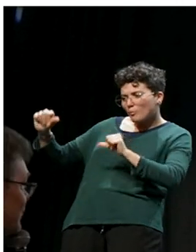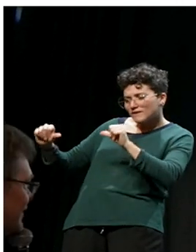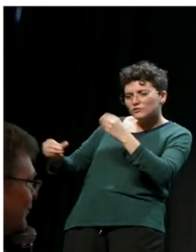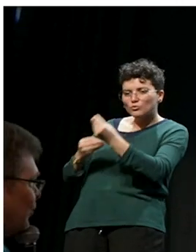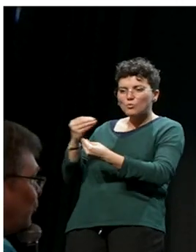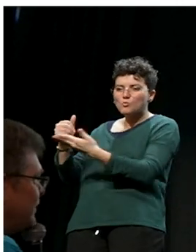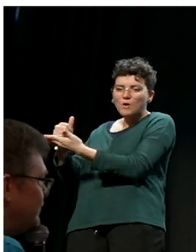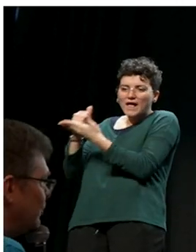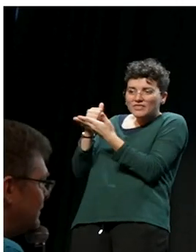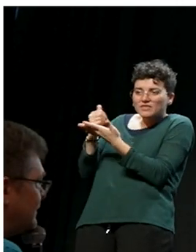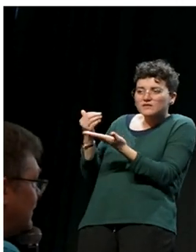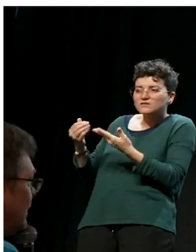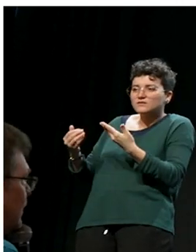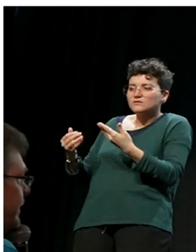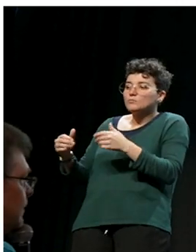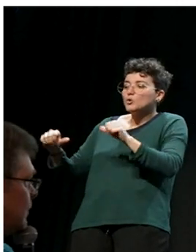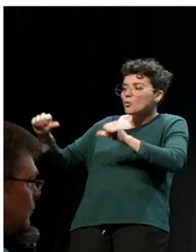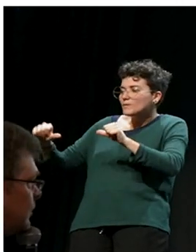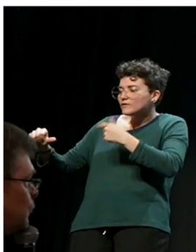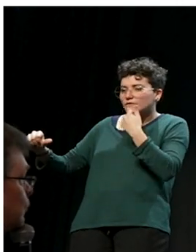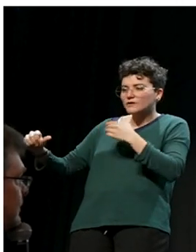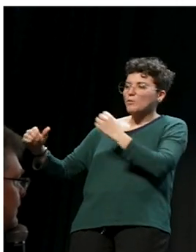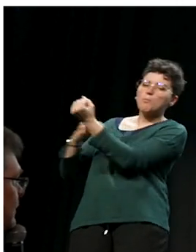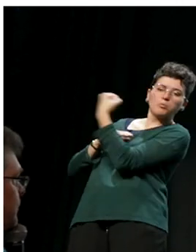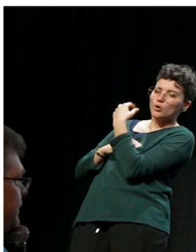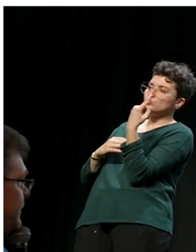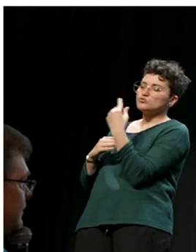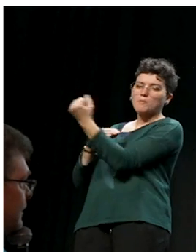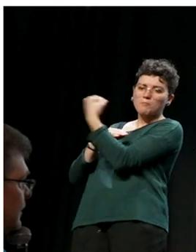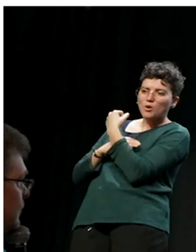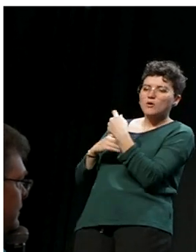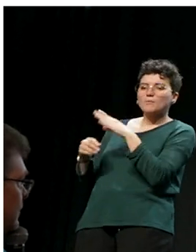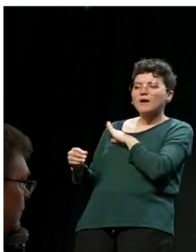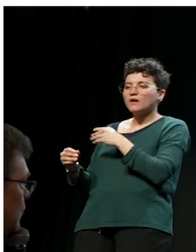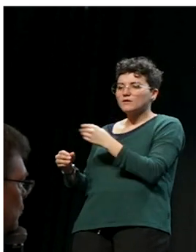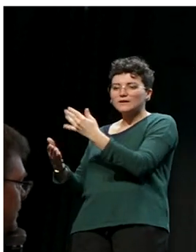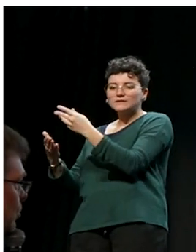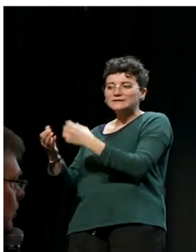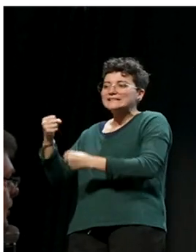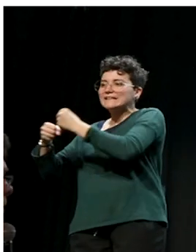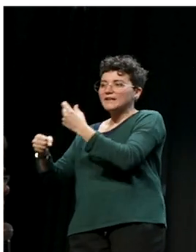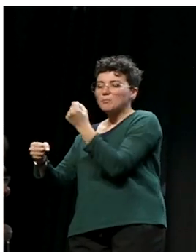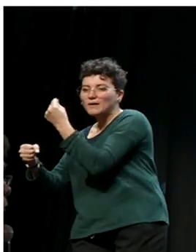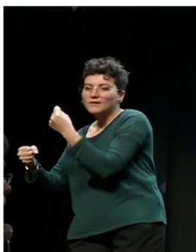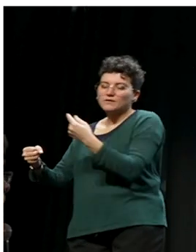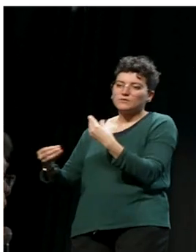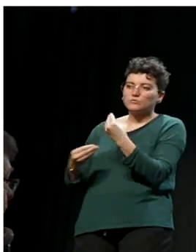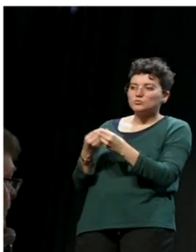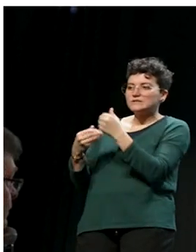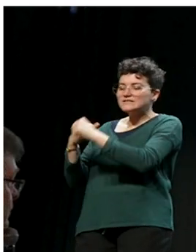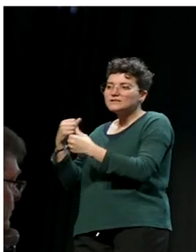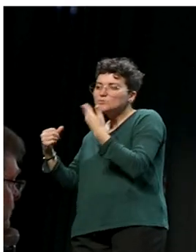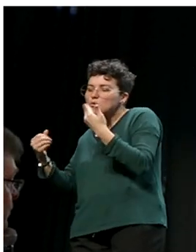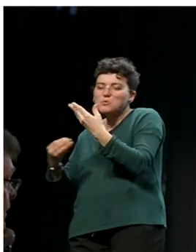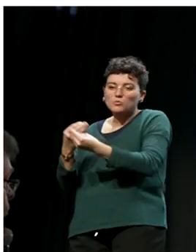comme un illustrateur compétiteur qui serait imbattable en termes de quantité, de rapidité et de style? Ou est-ce que ce serait plutôt un